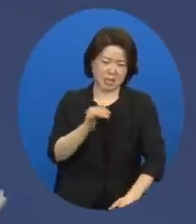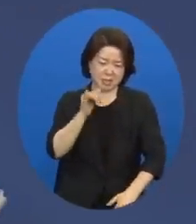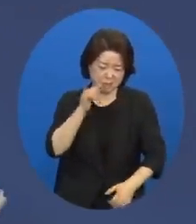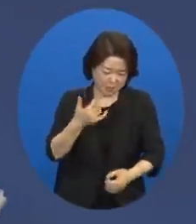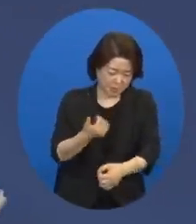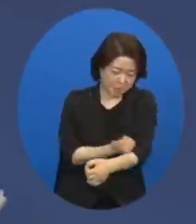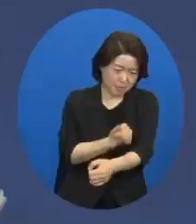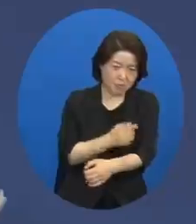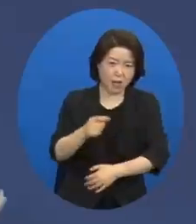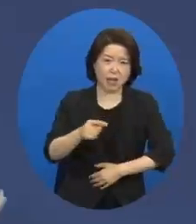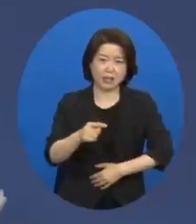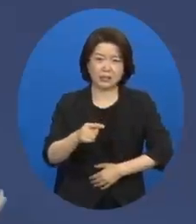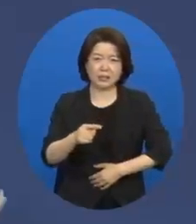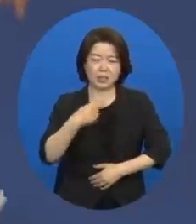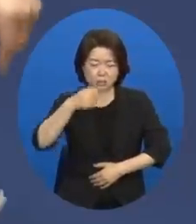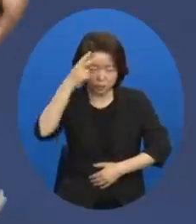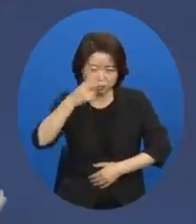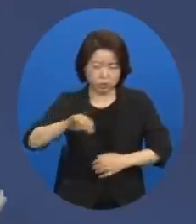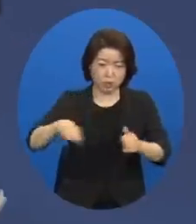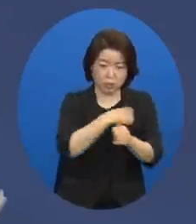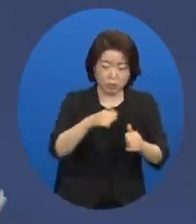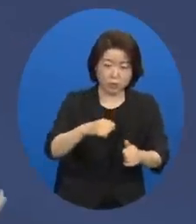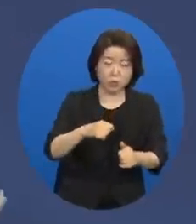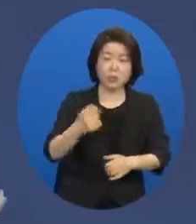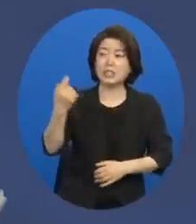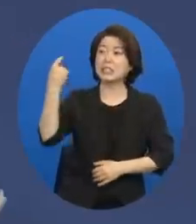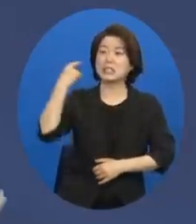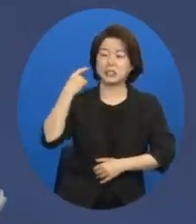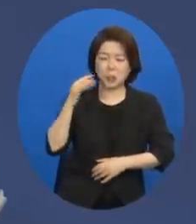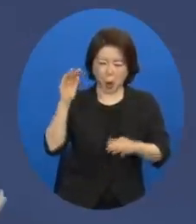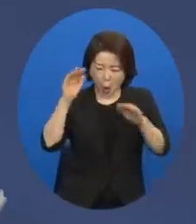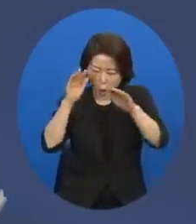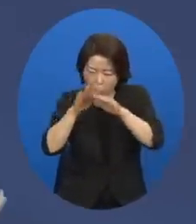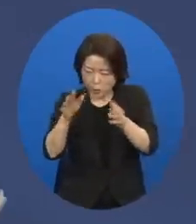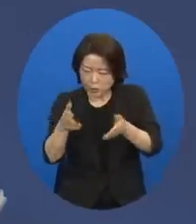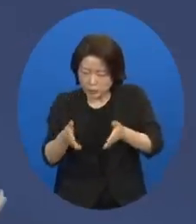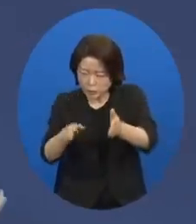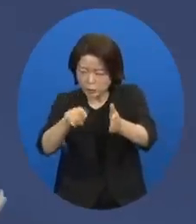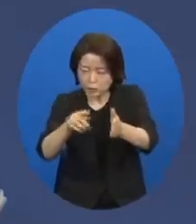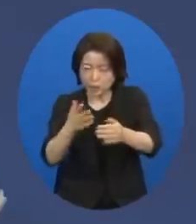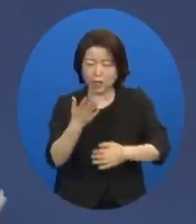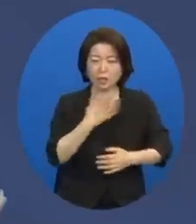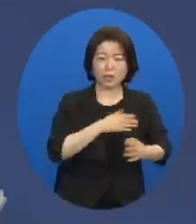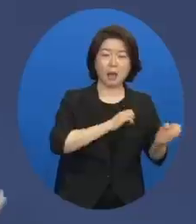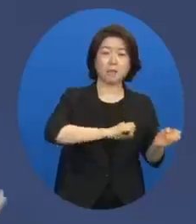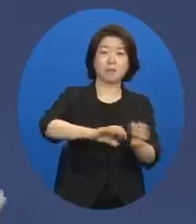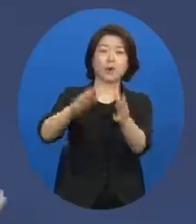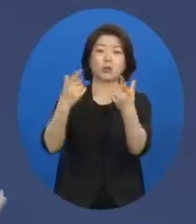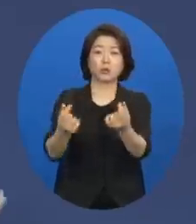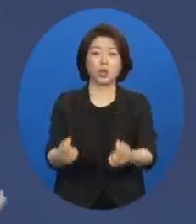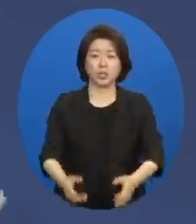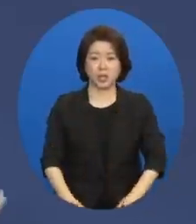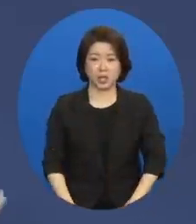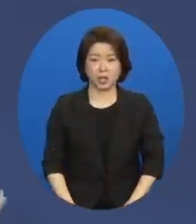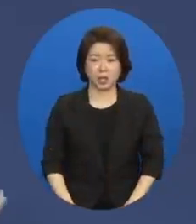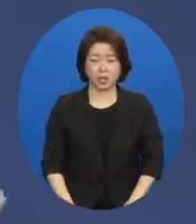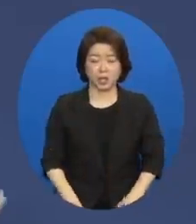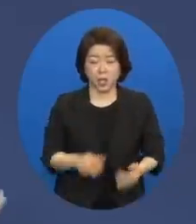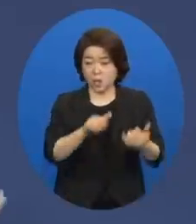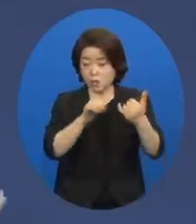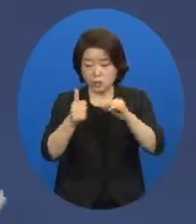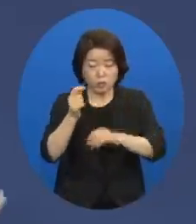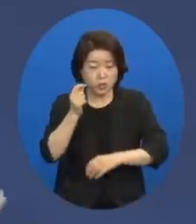폭력, 술 이게 늘 일상으로 돌아가는 뒷골목에 거기에 내던지신 우리 가족들이 죽어지지 않는 목숨